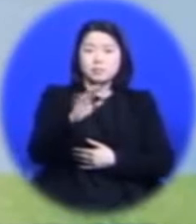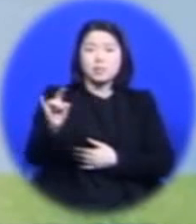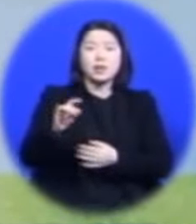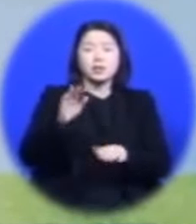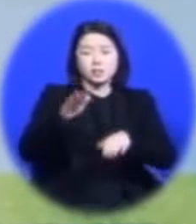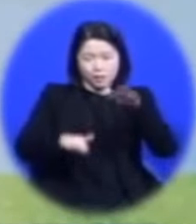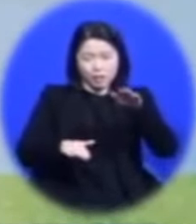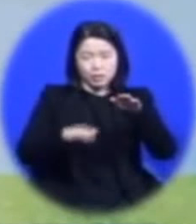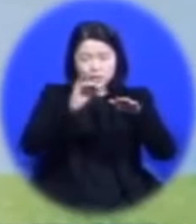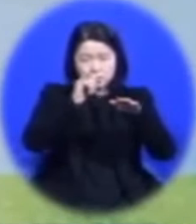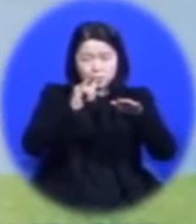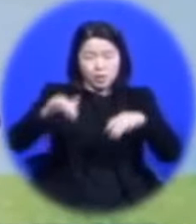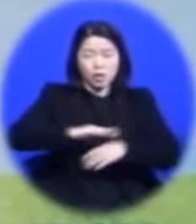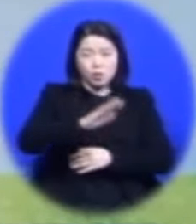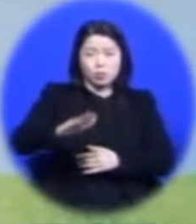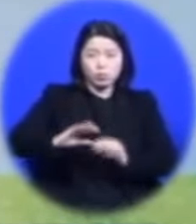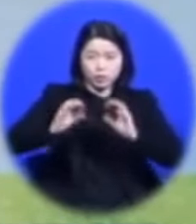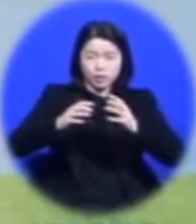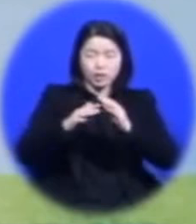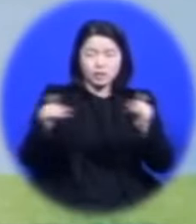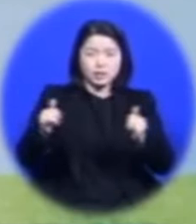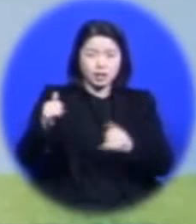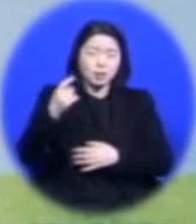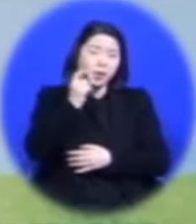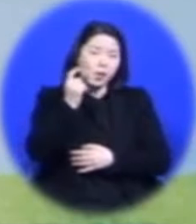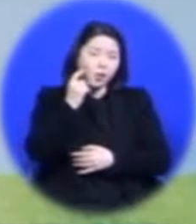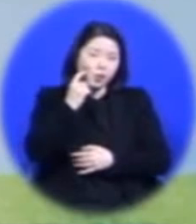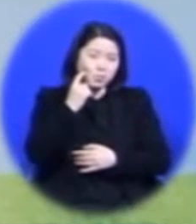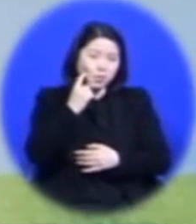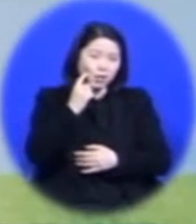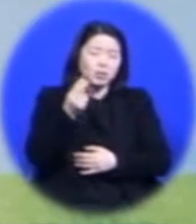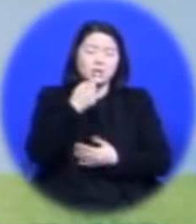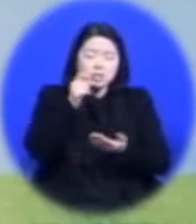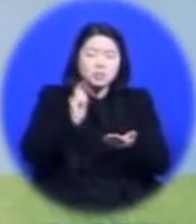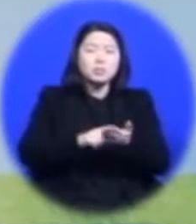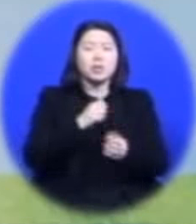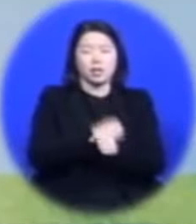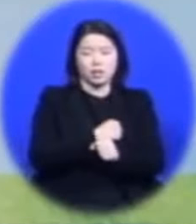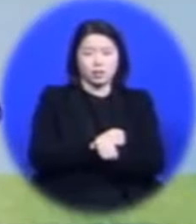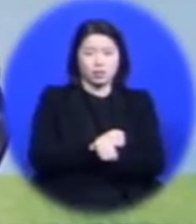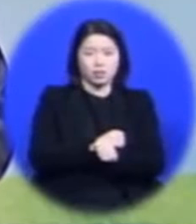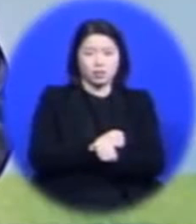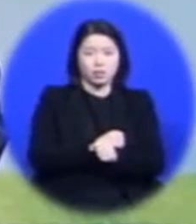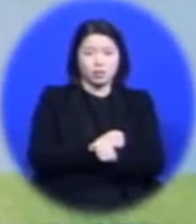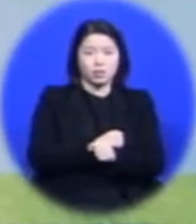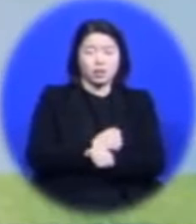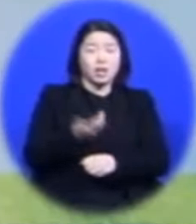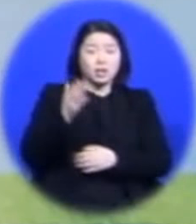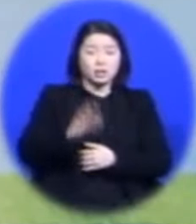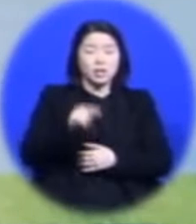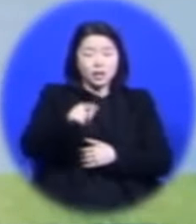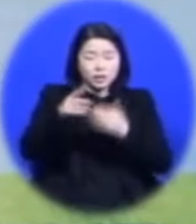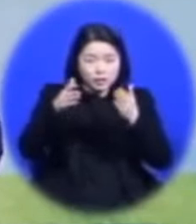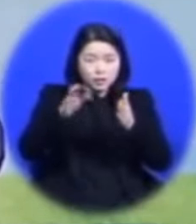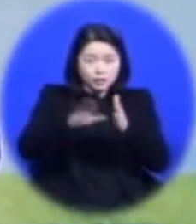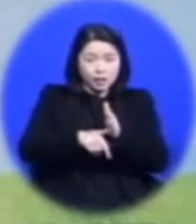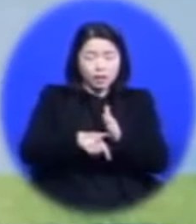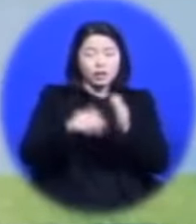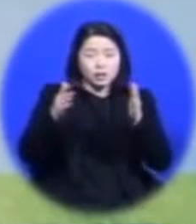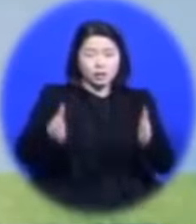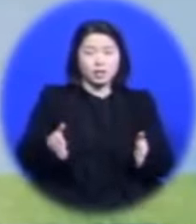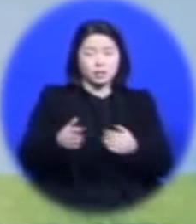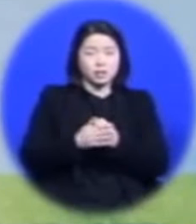차입니다 우리나라 사람들은 위증을 너무 쉽게 한다는 거죠 근데 그때 당 일본